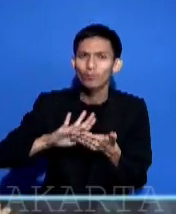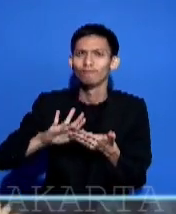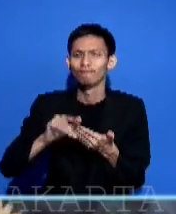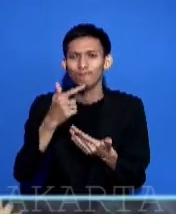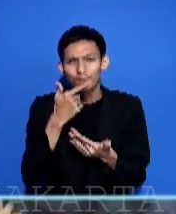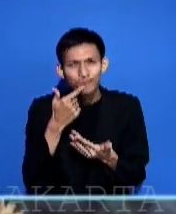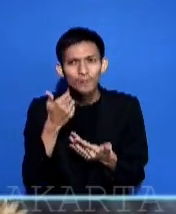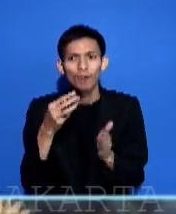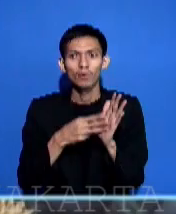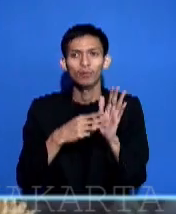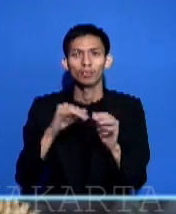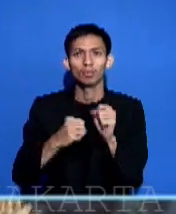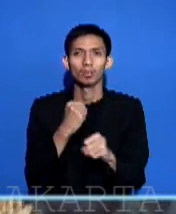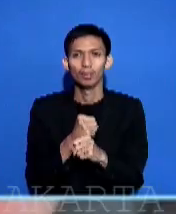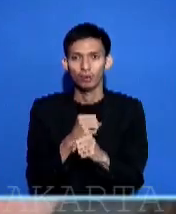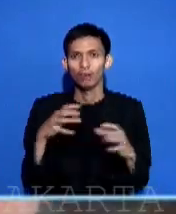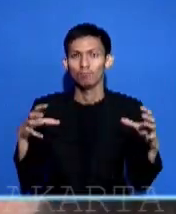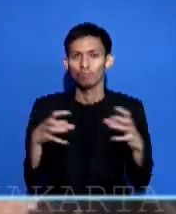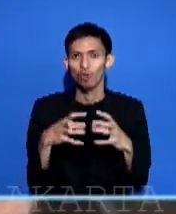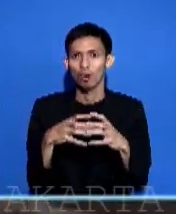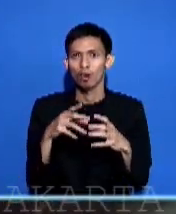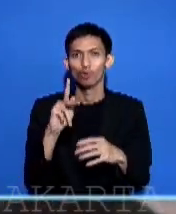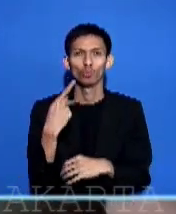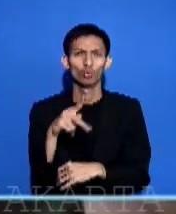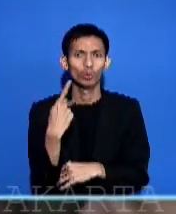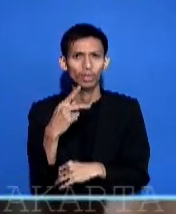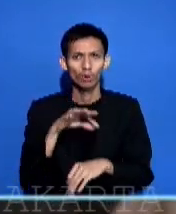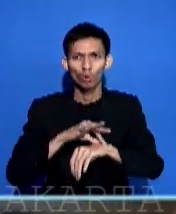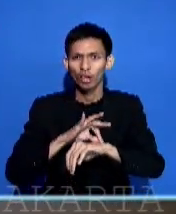mentega, buahnya kuning dan dagingnya tebal.